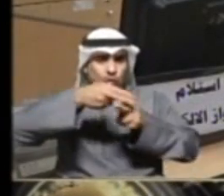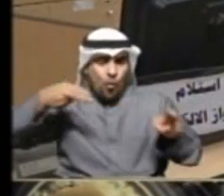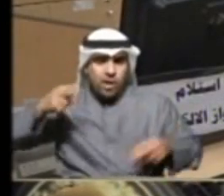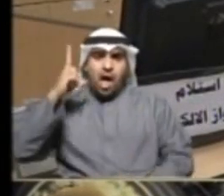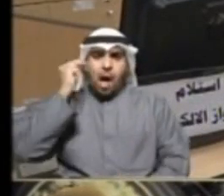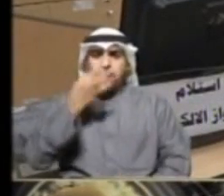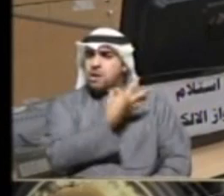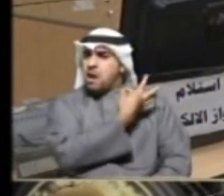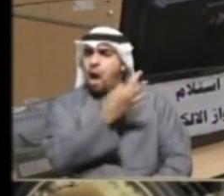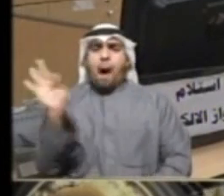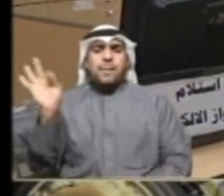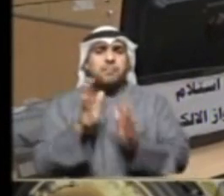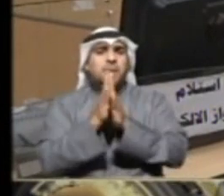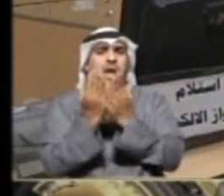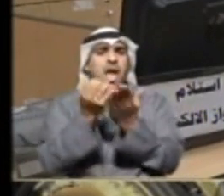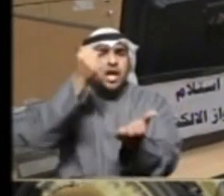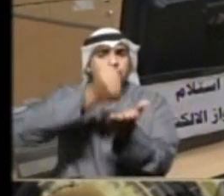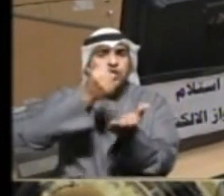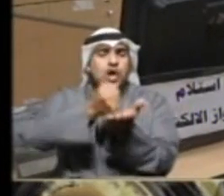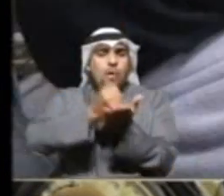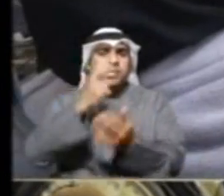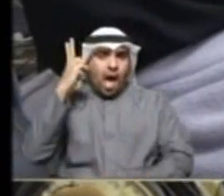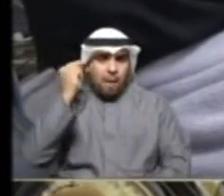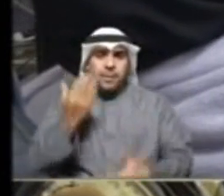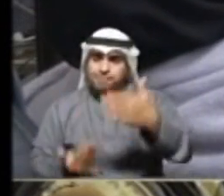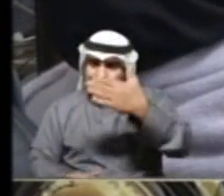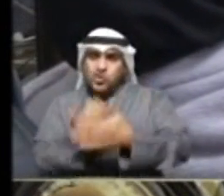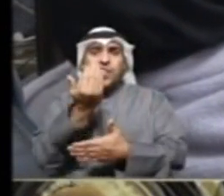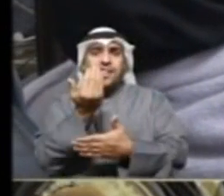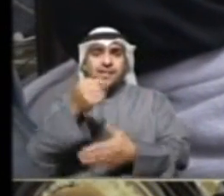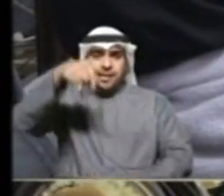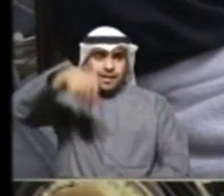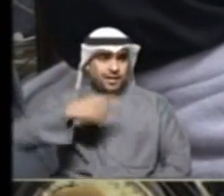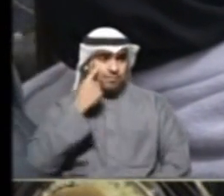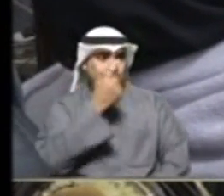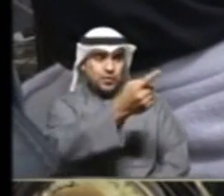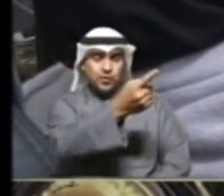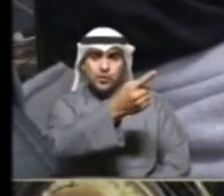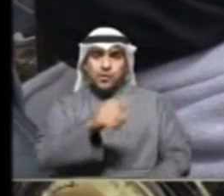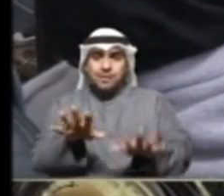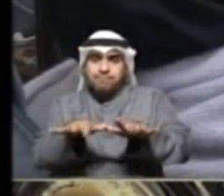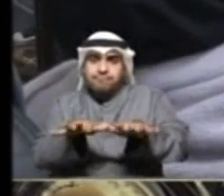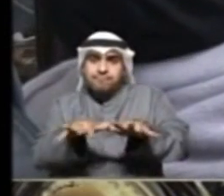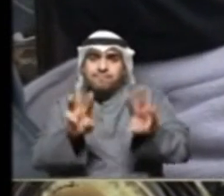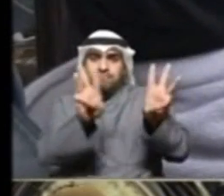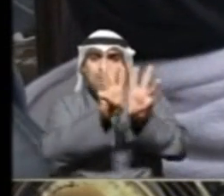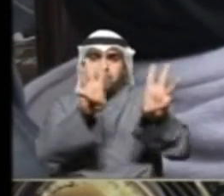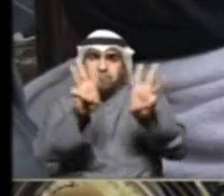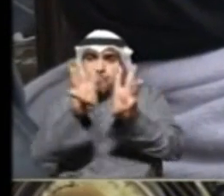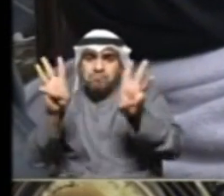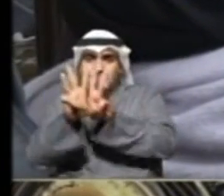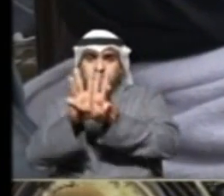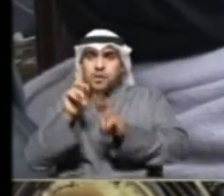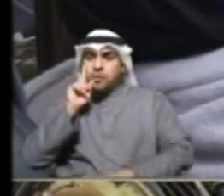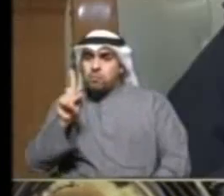العامة للجنسية ووثائق السفر الأسبوع الماضي التطبيق الخاص بحجز موعد مسبق عبر موقعها لإصدار